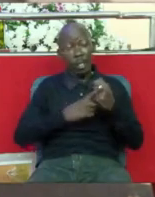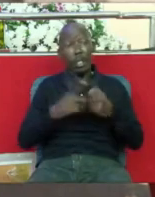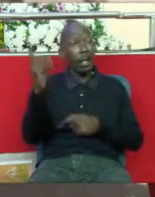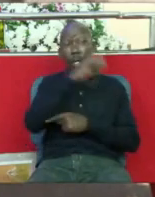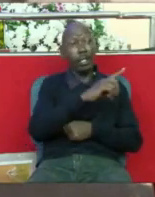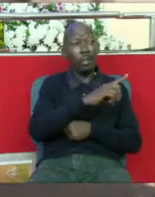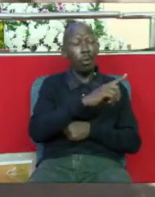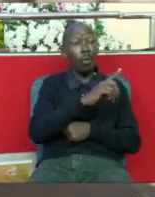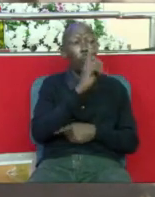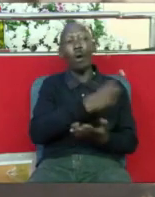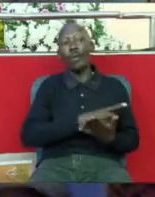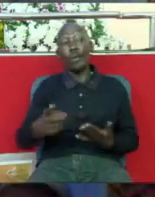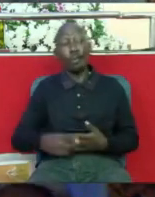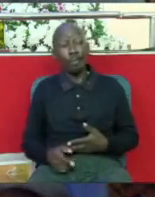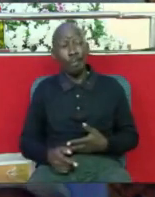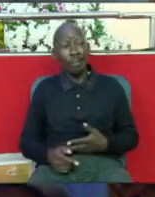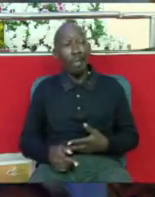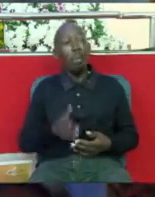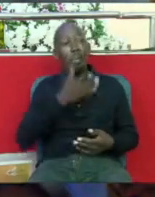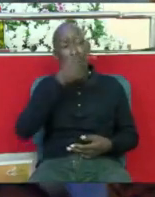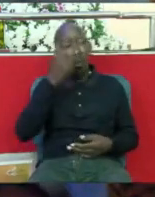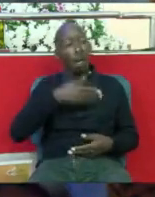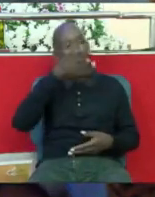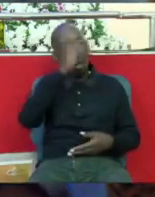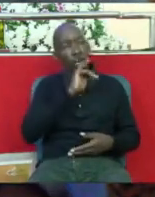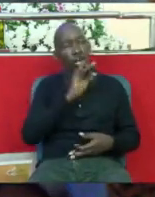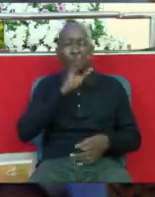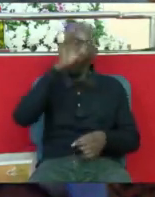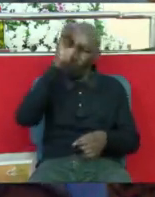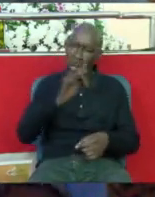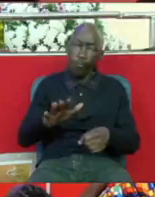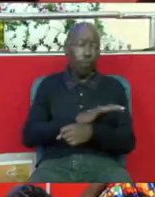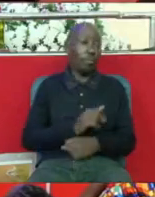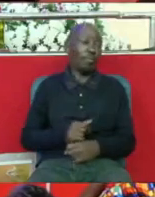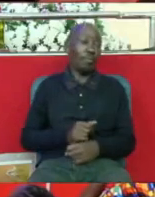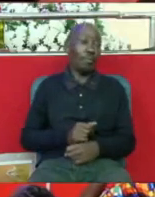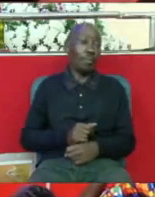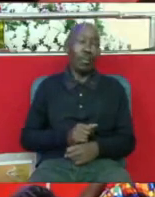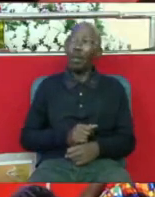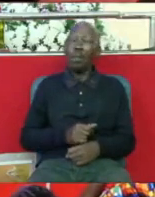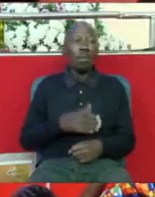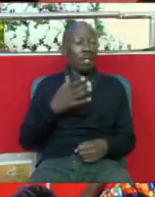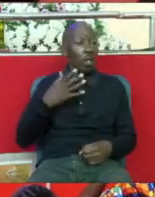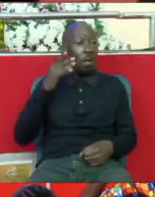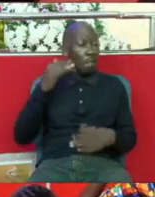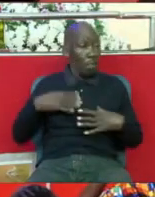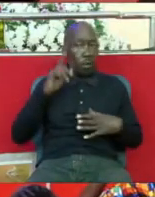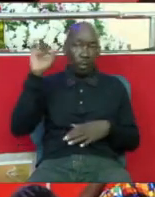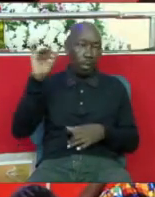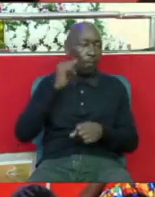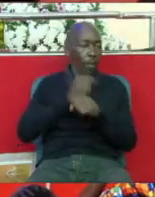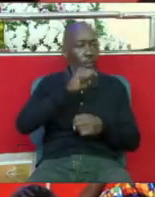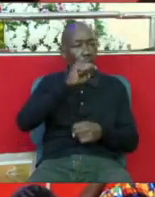Akafanya kazi siku sita za juma. Because my God is faithful. Kwa sababu Mungu wangu ni mwaminifu. Those who had been there for 15 years. Wale ambao walikuwa